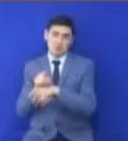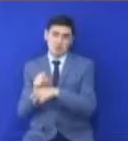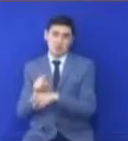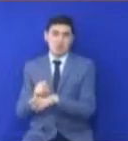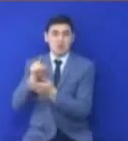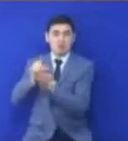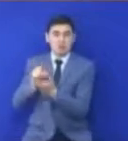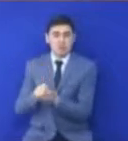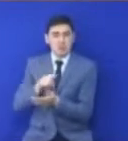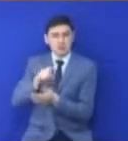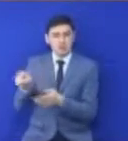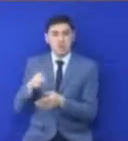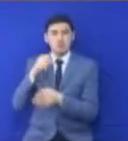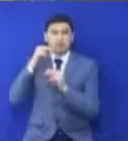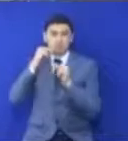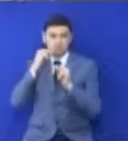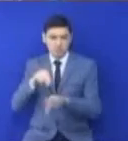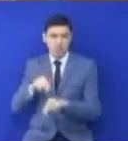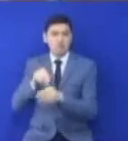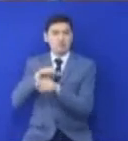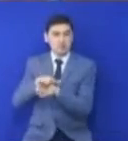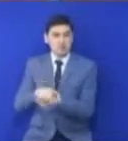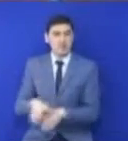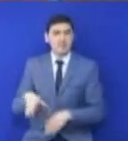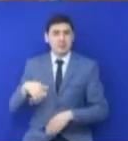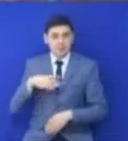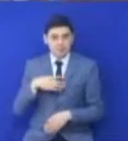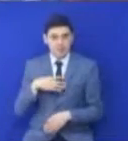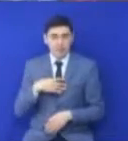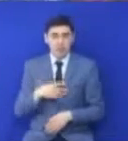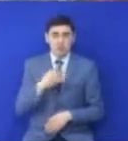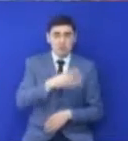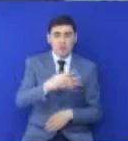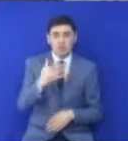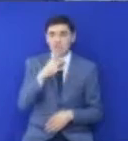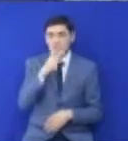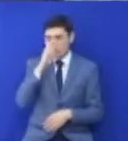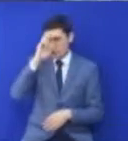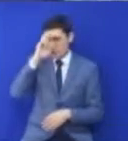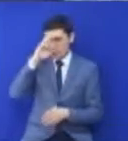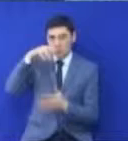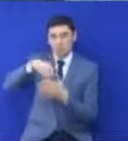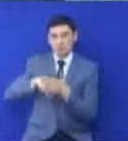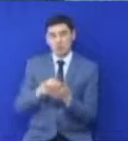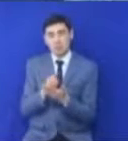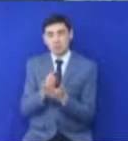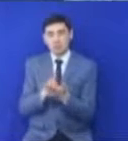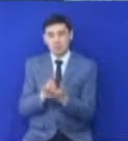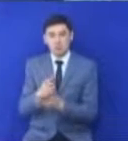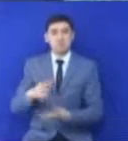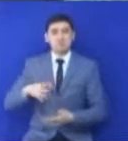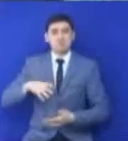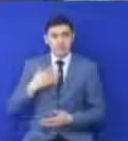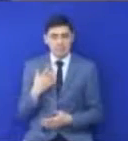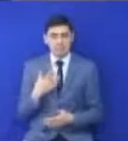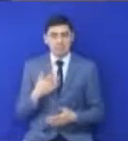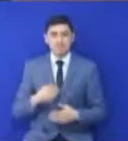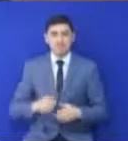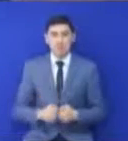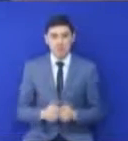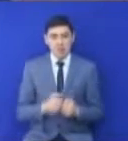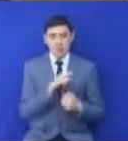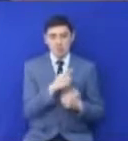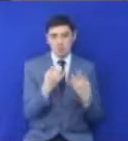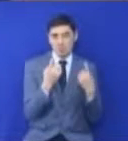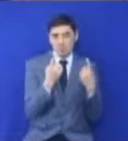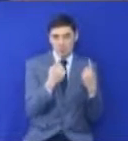міндеттерді абыроймен орындады. Нина Васильевна өмірінің 45 жылын мемлекетті қызметке арнады. Салтанатты шарада жиналғандар мерейтой